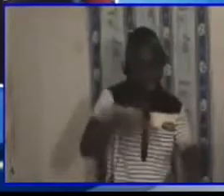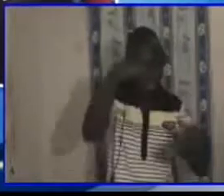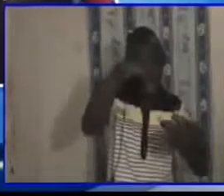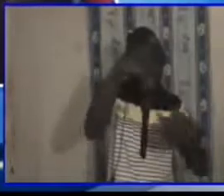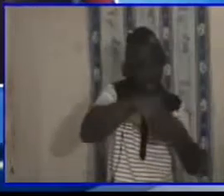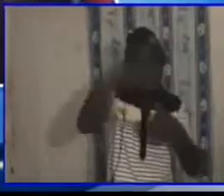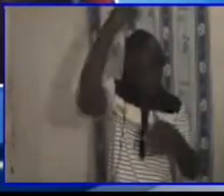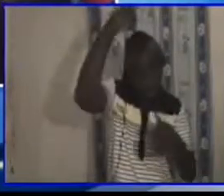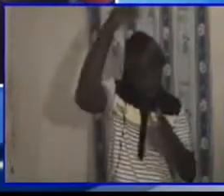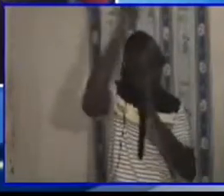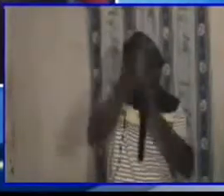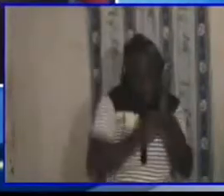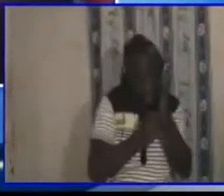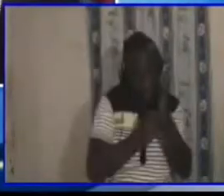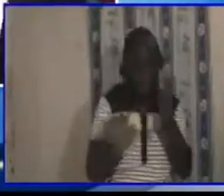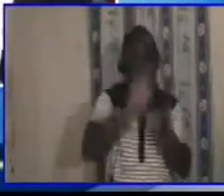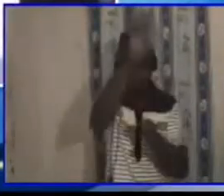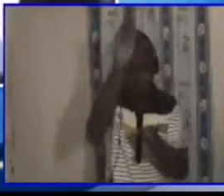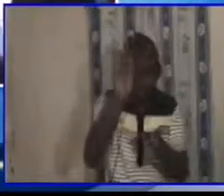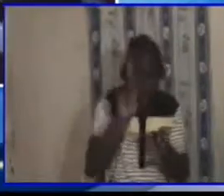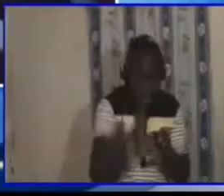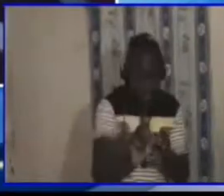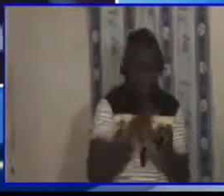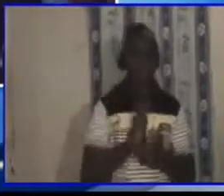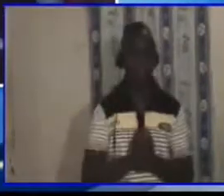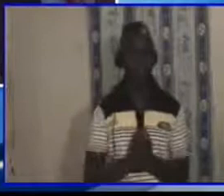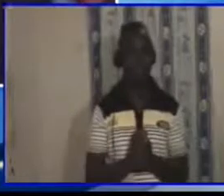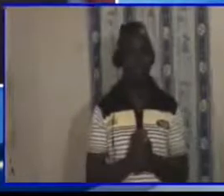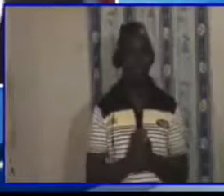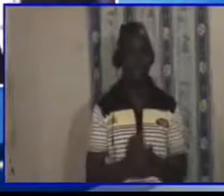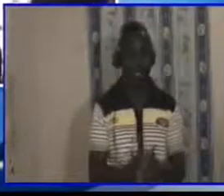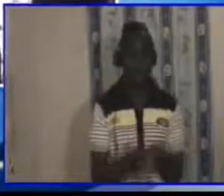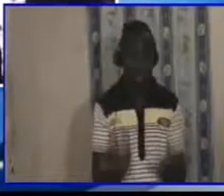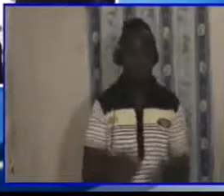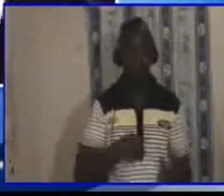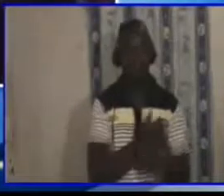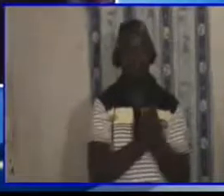qualcuno può nascere di nuovo in una denominazione